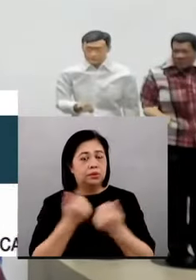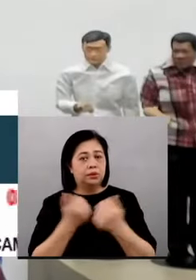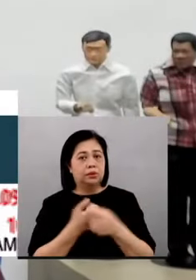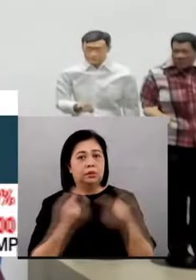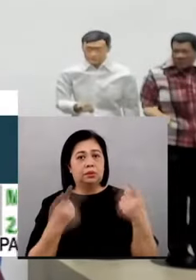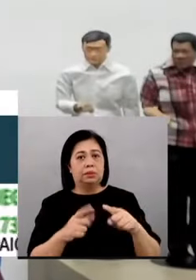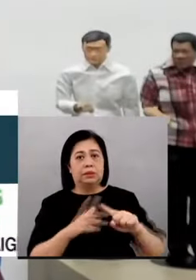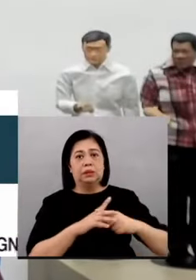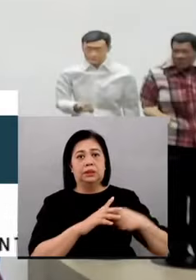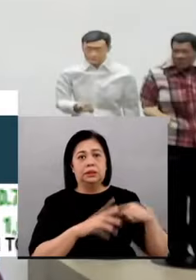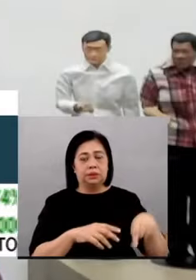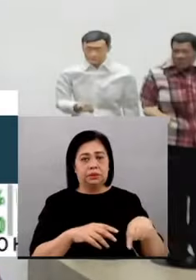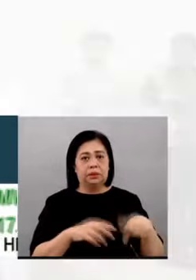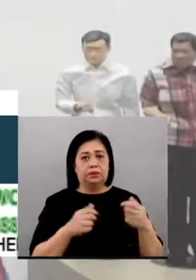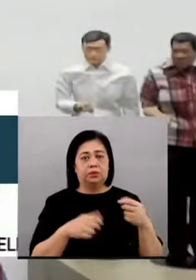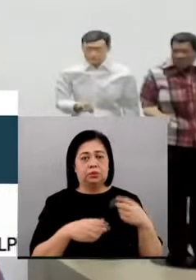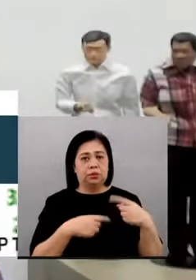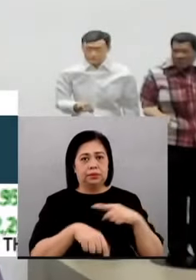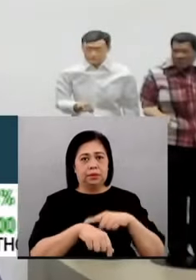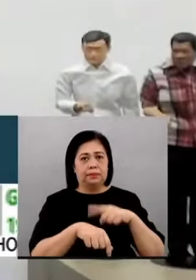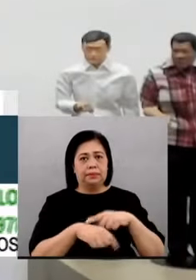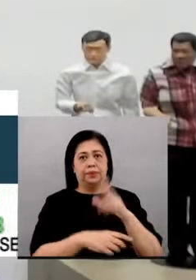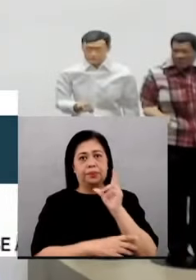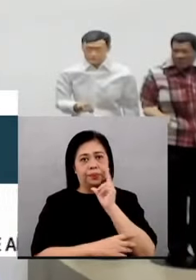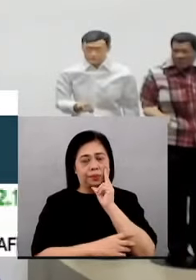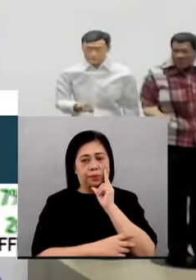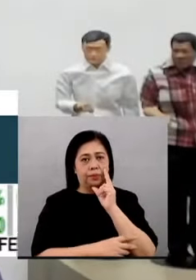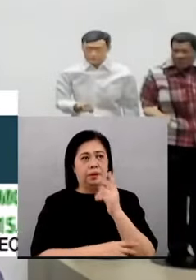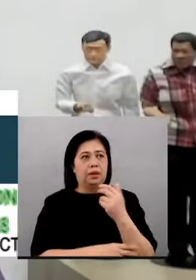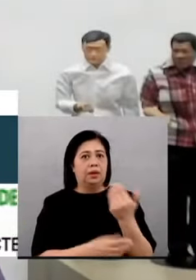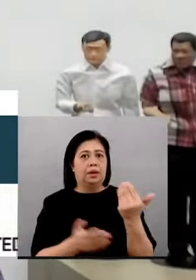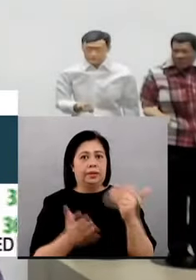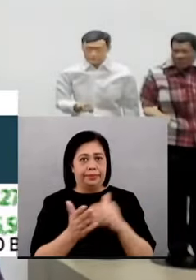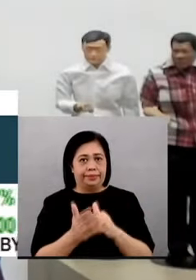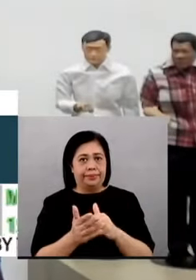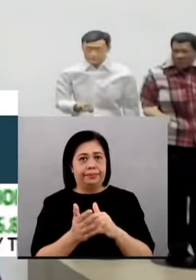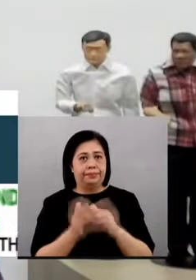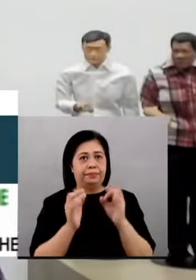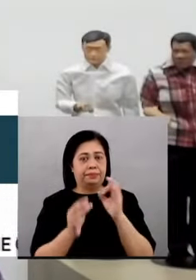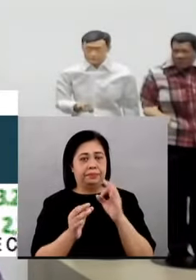ng Administrasyong Duterte. Uulitin ko, kung